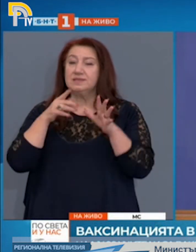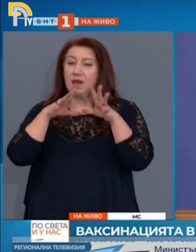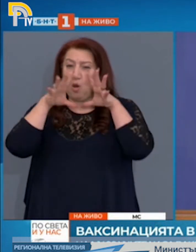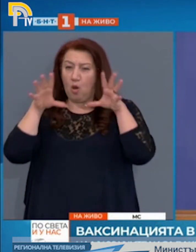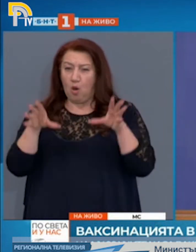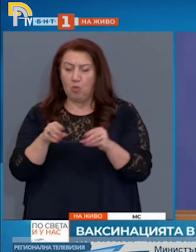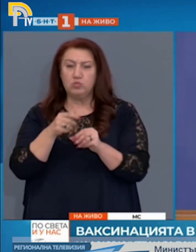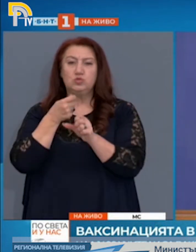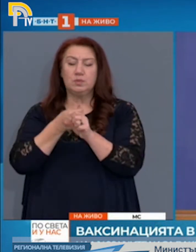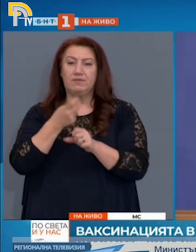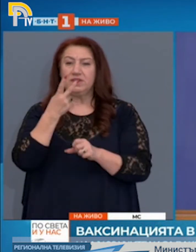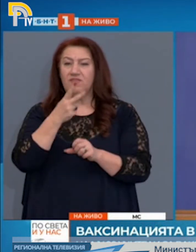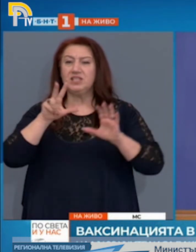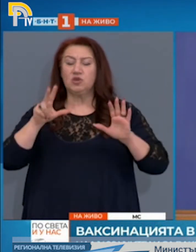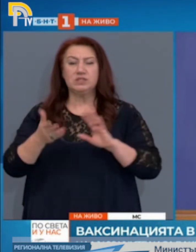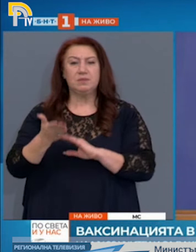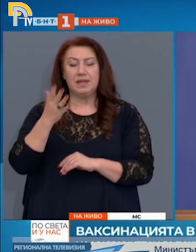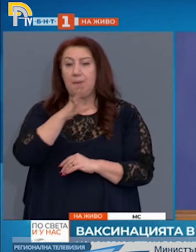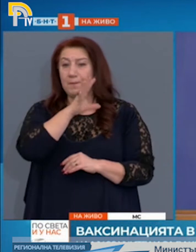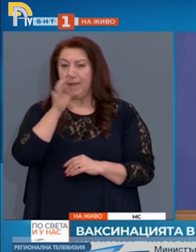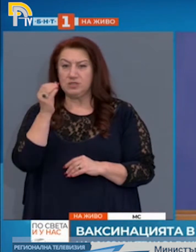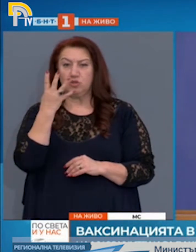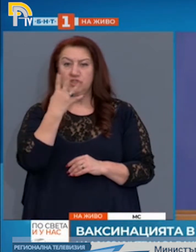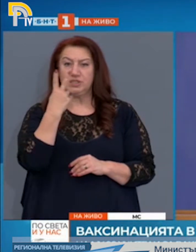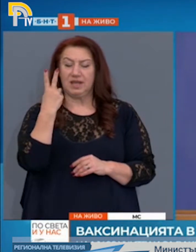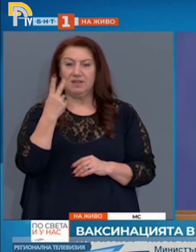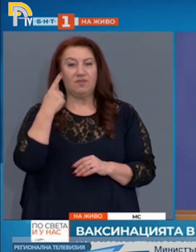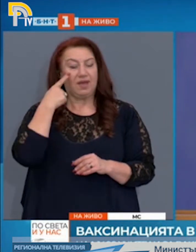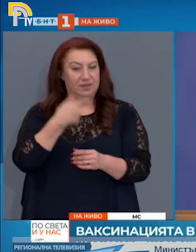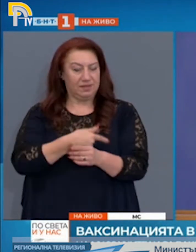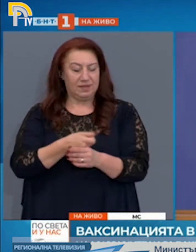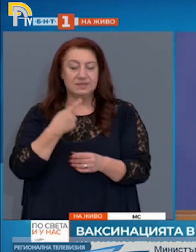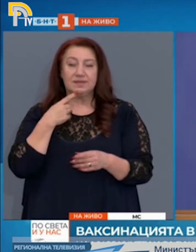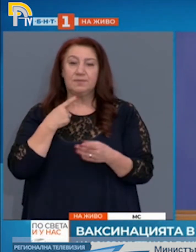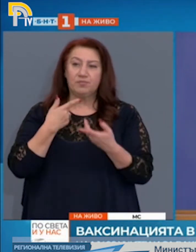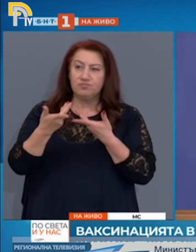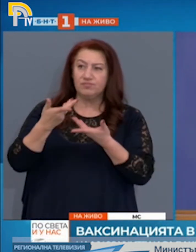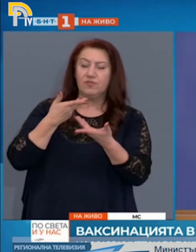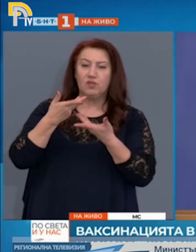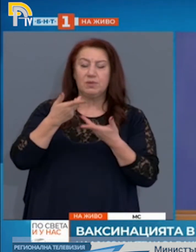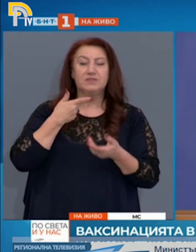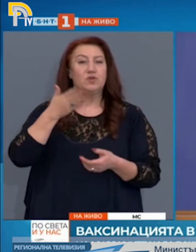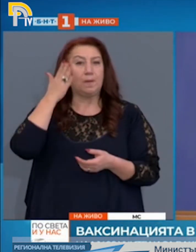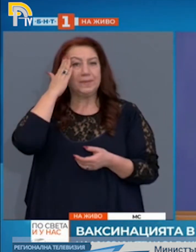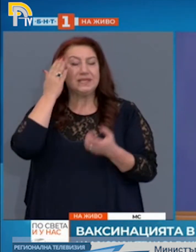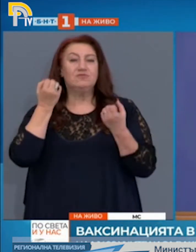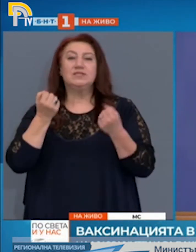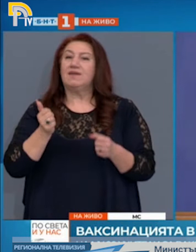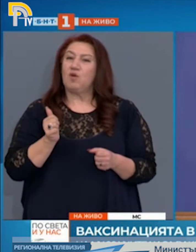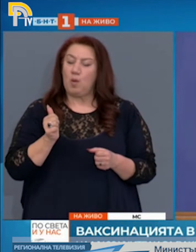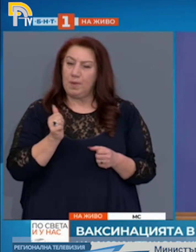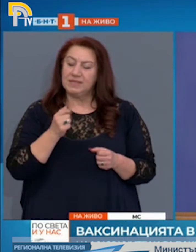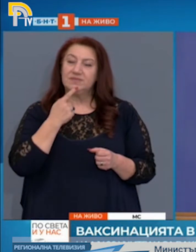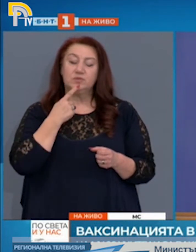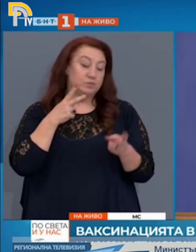направени 28,542 теста. Водим разговори с Министерство на здравеопазването и проучваме каква е